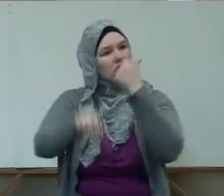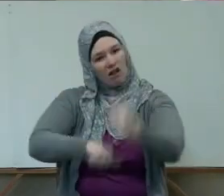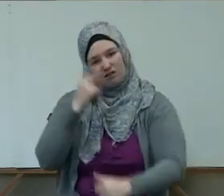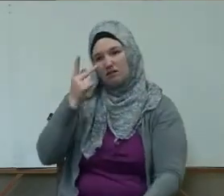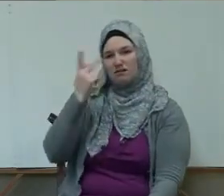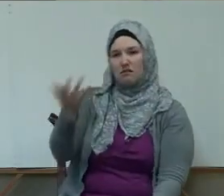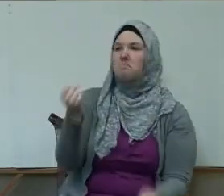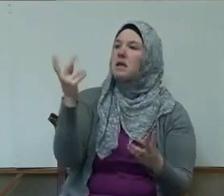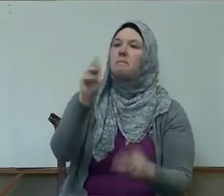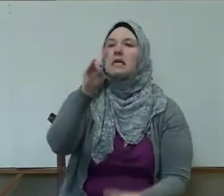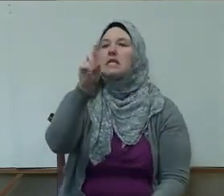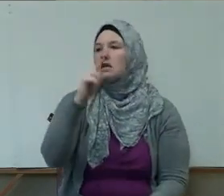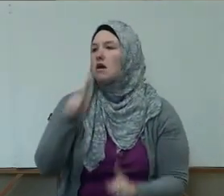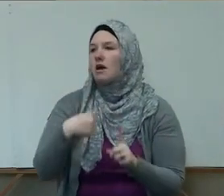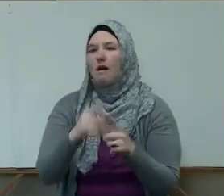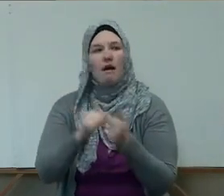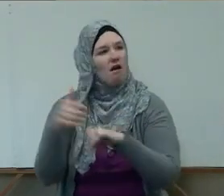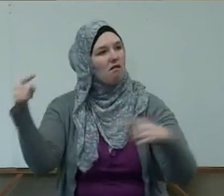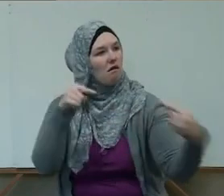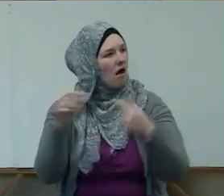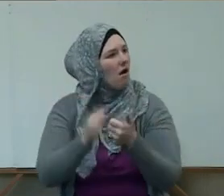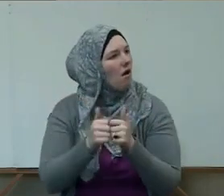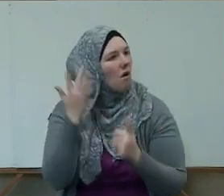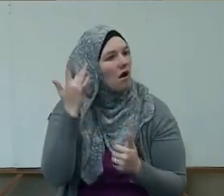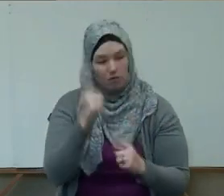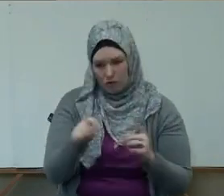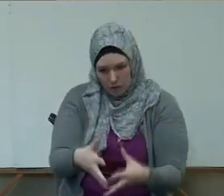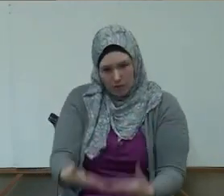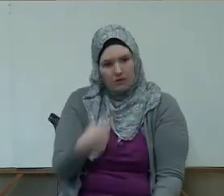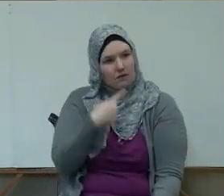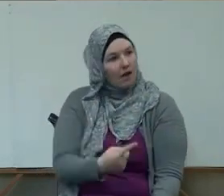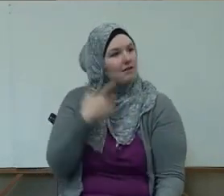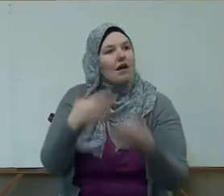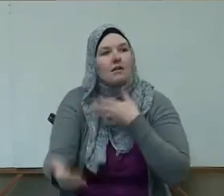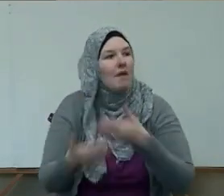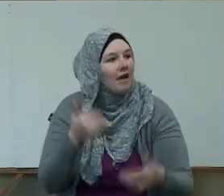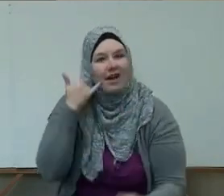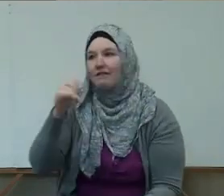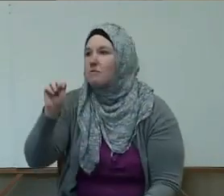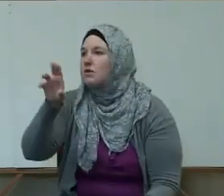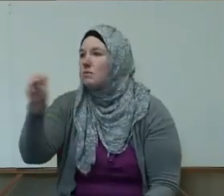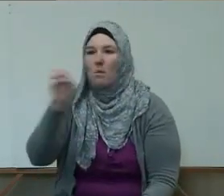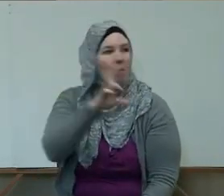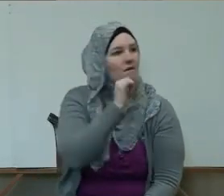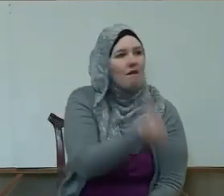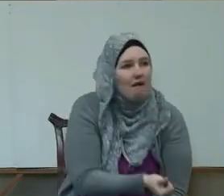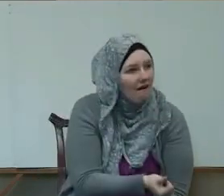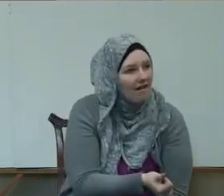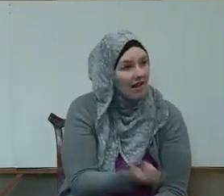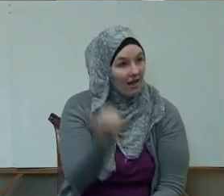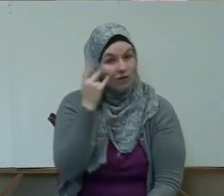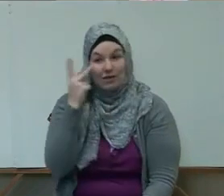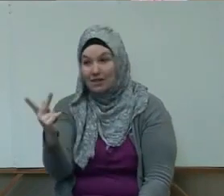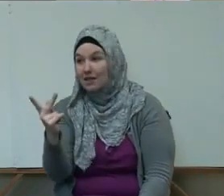aggressor among the two. So the Quran says, وَإِن طَائِفَتَانِ مِنَ الْمُؤْمِنِينَ اقْتَتَلُوا فَأَصْلِحُوا